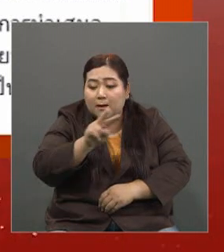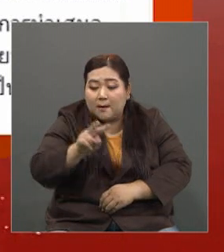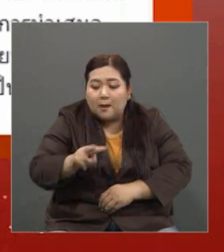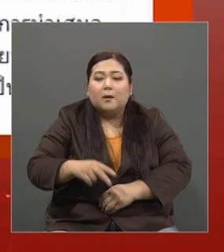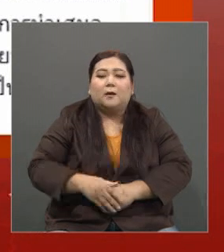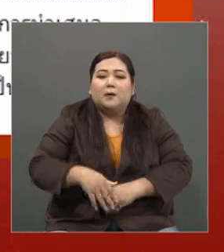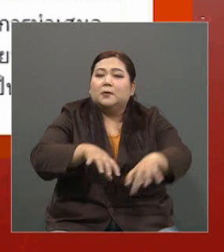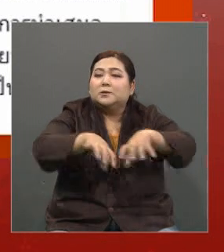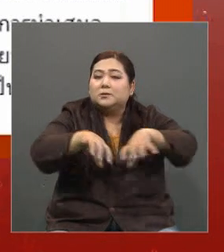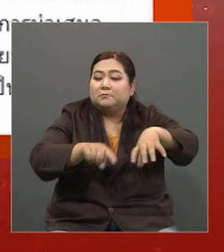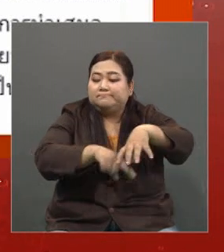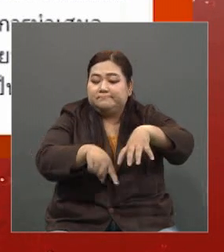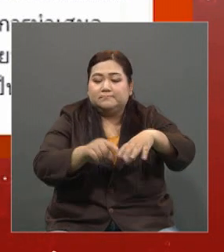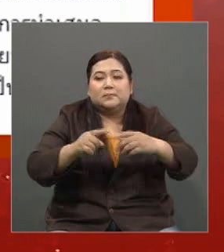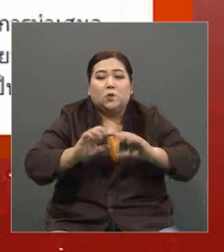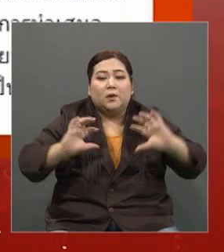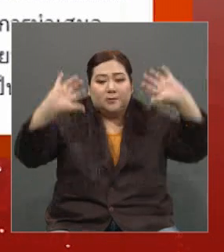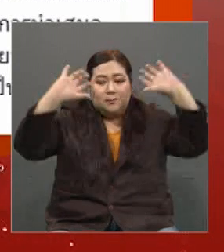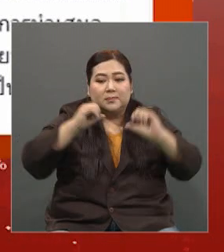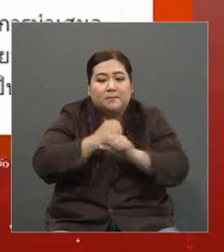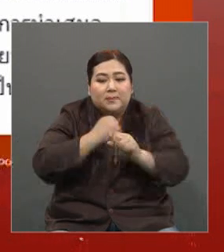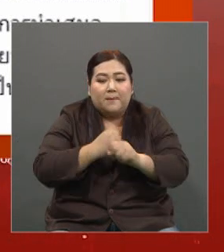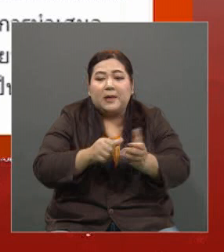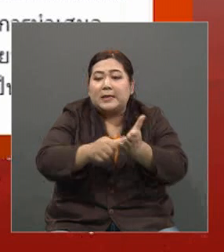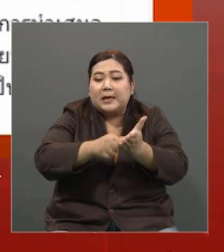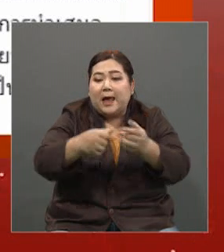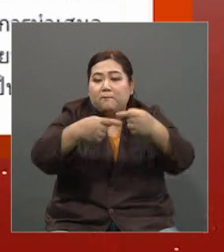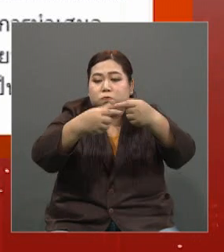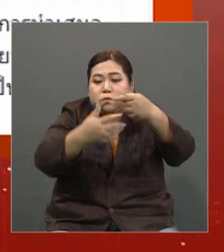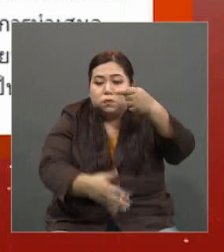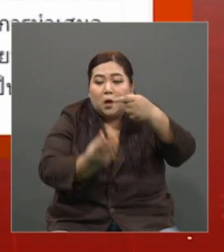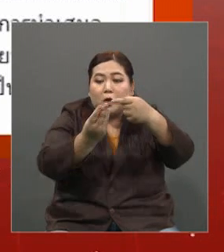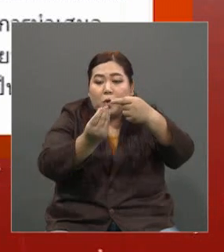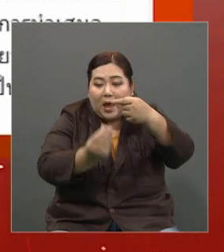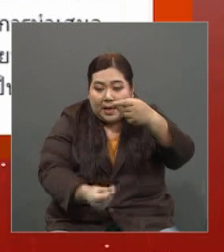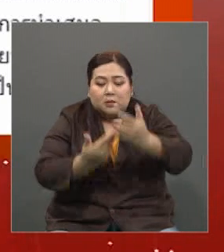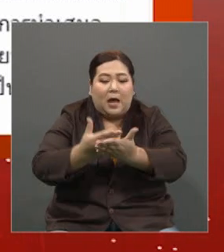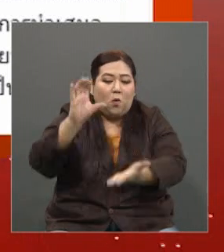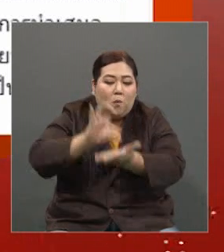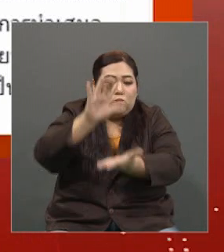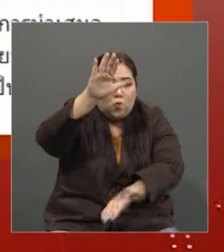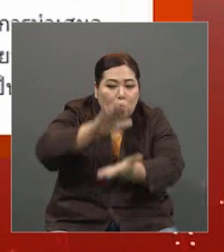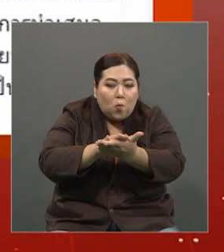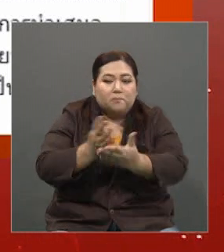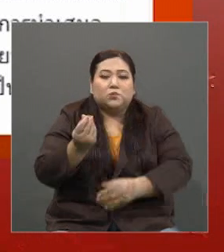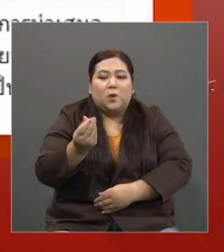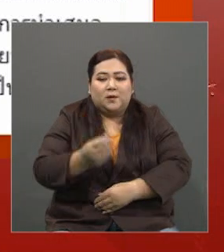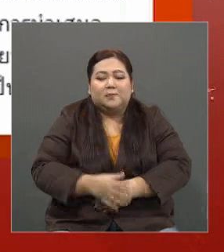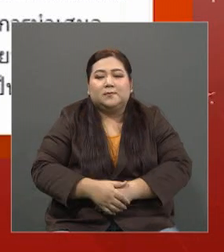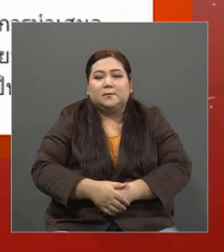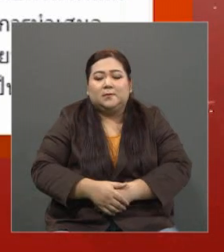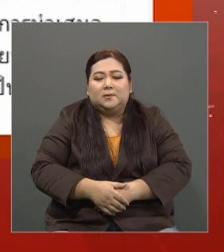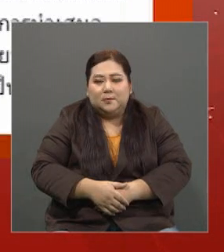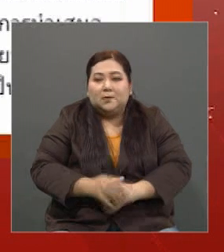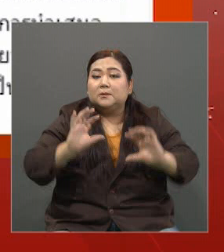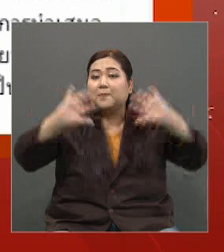ปรับป่งในส่วของธรรษบานมีกี่รายการแล้วใช้งบประมาณทั้หมเท่าไ่คอจิงๆการปรบปง ทำเรัฐบา ใ